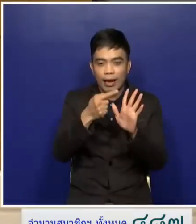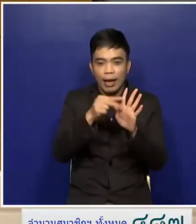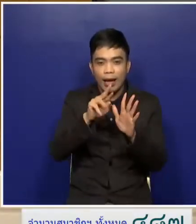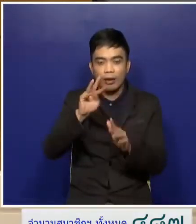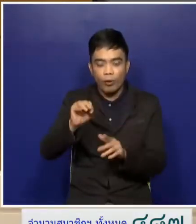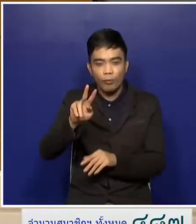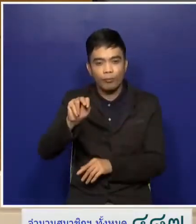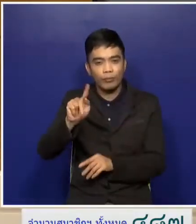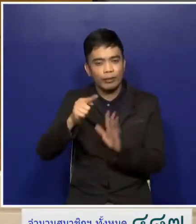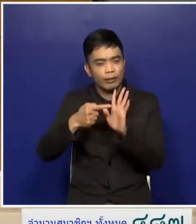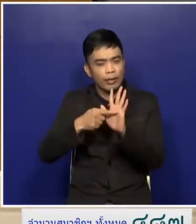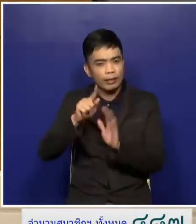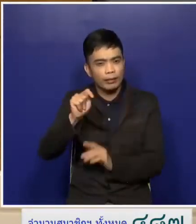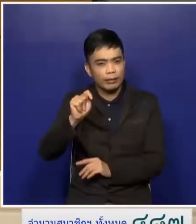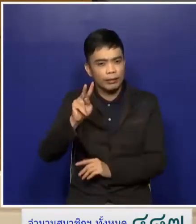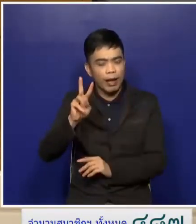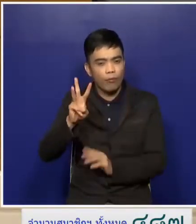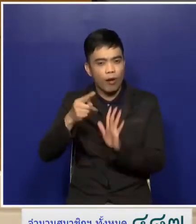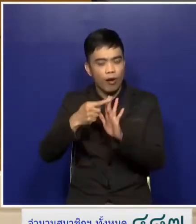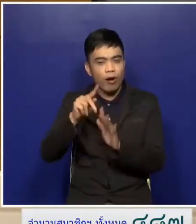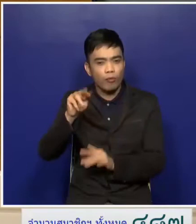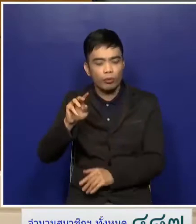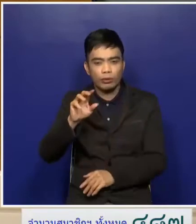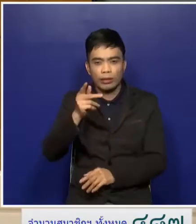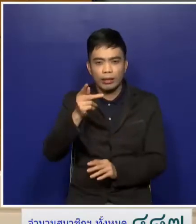ท่ประเสิดภุงท่านวิรฐแล้วก็ทถทหครับ